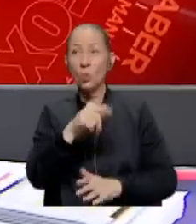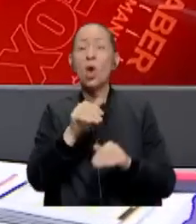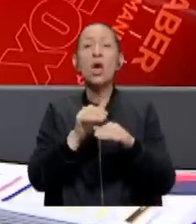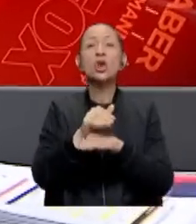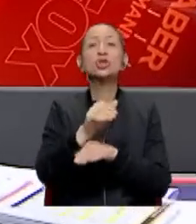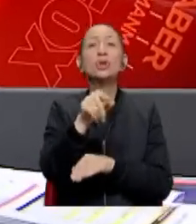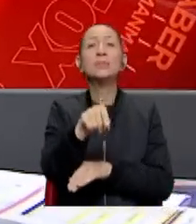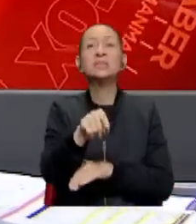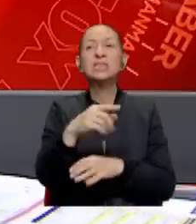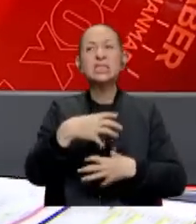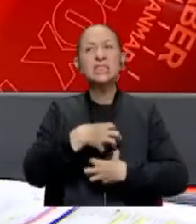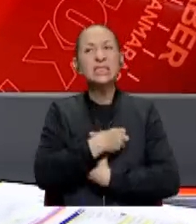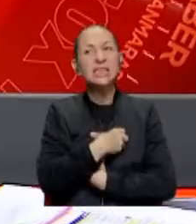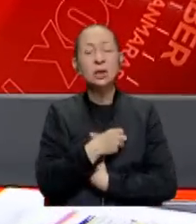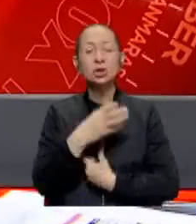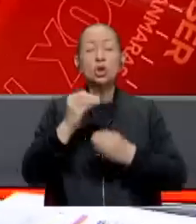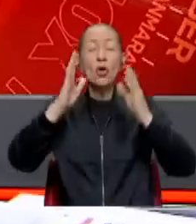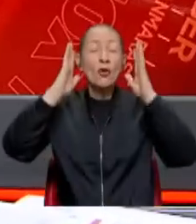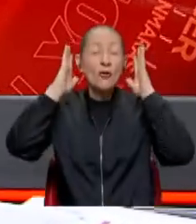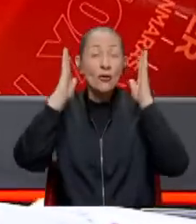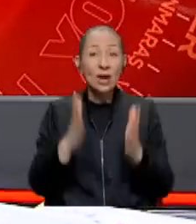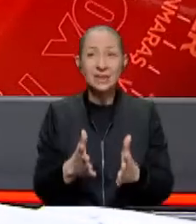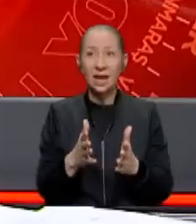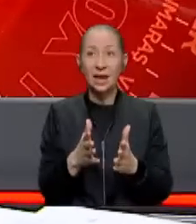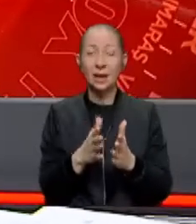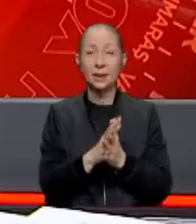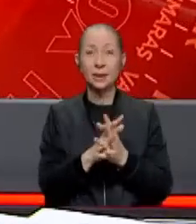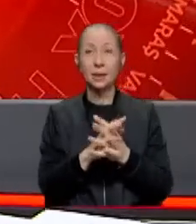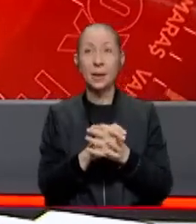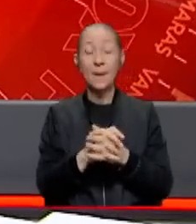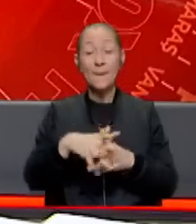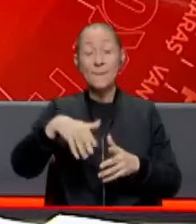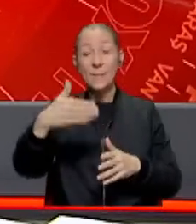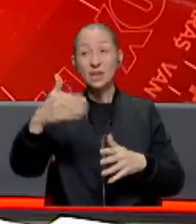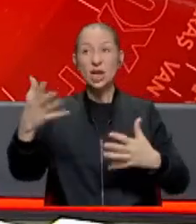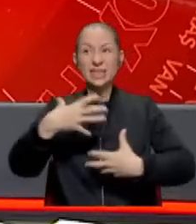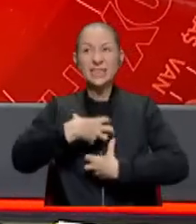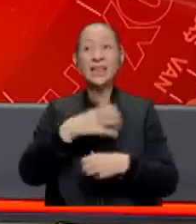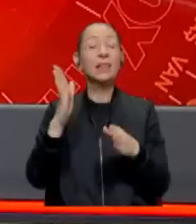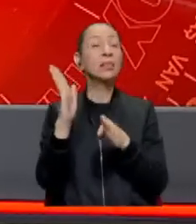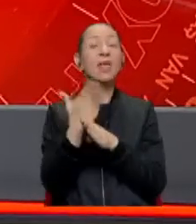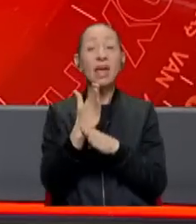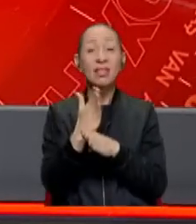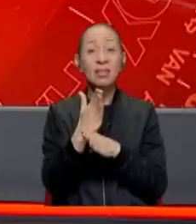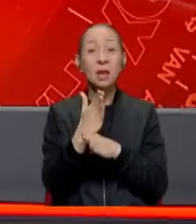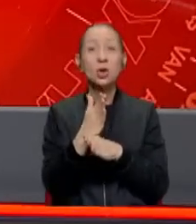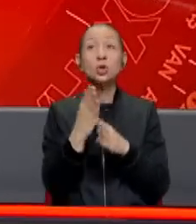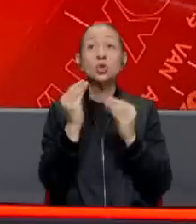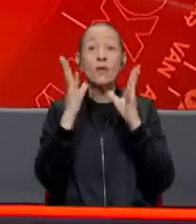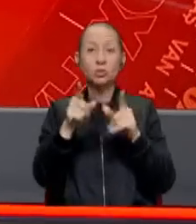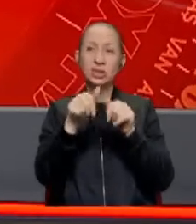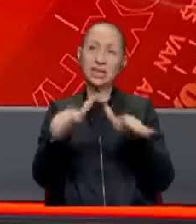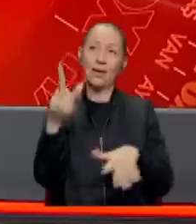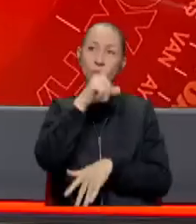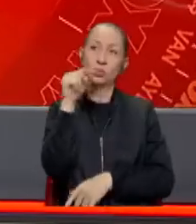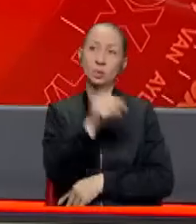yaşadığımız sıkıntıların pek çok başka sıkıntının nedeni çoğunlukla